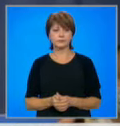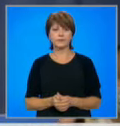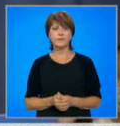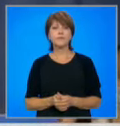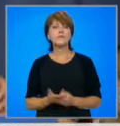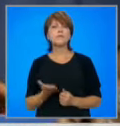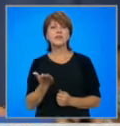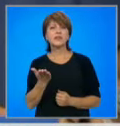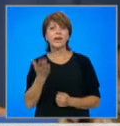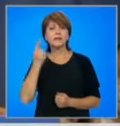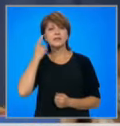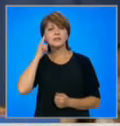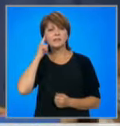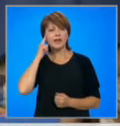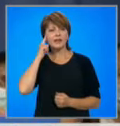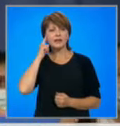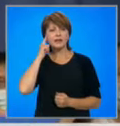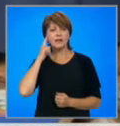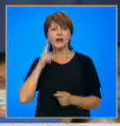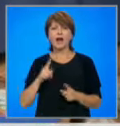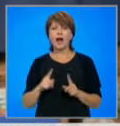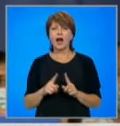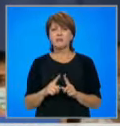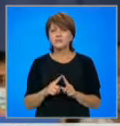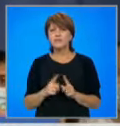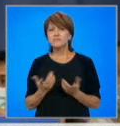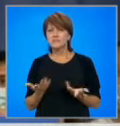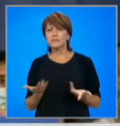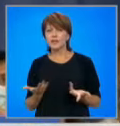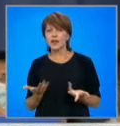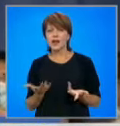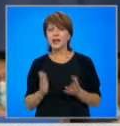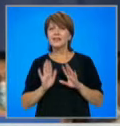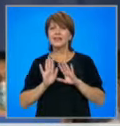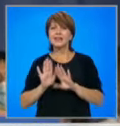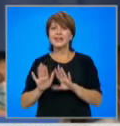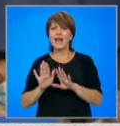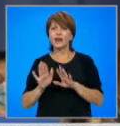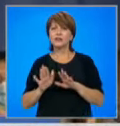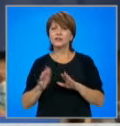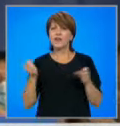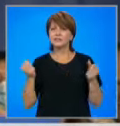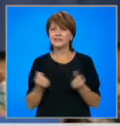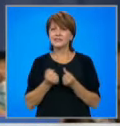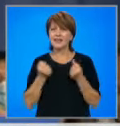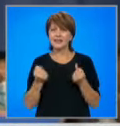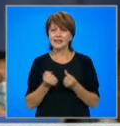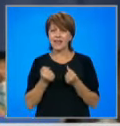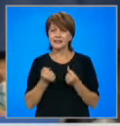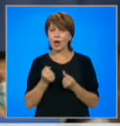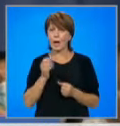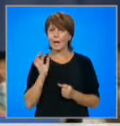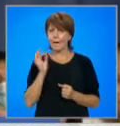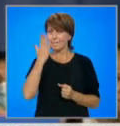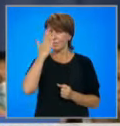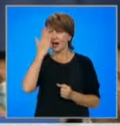считат, че точно като болшевиките, тяхното дело е право. И всеки, който